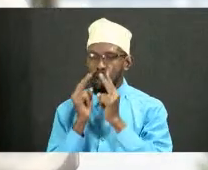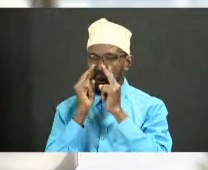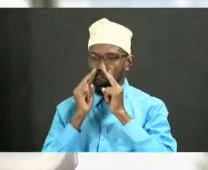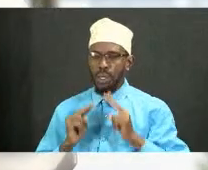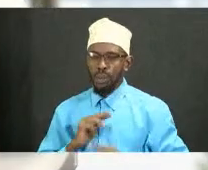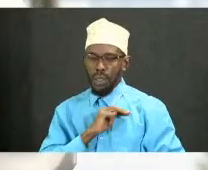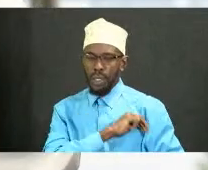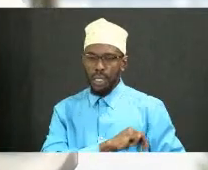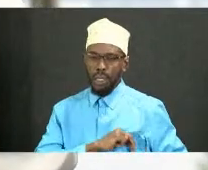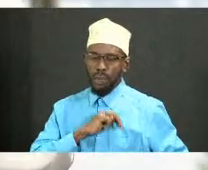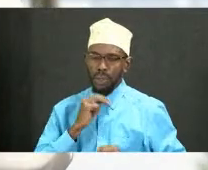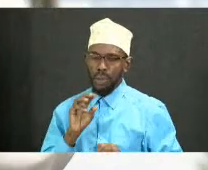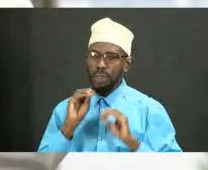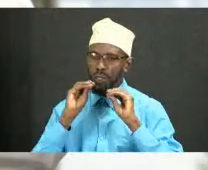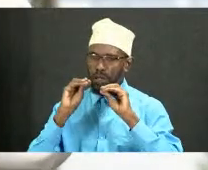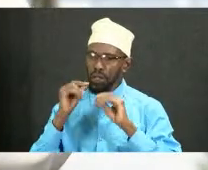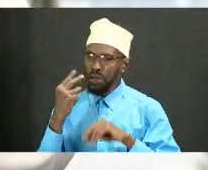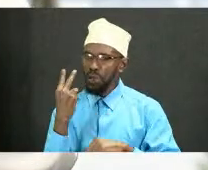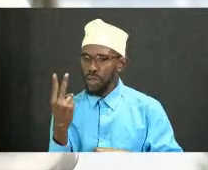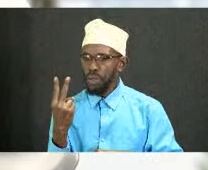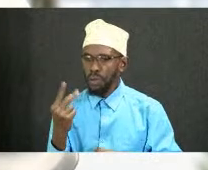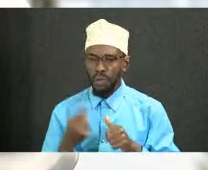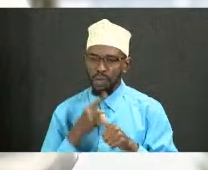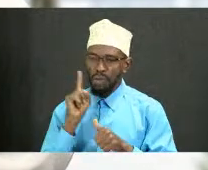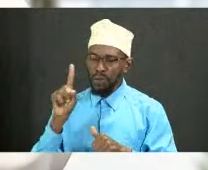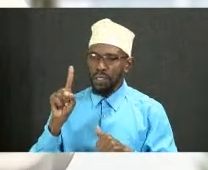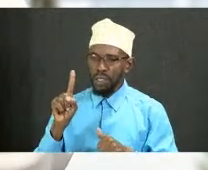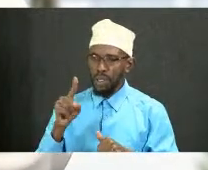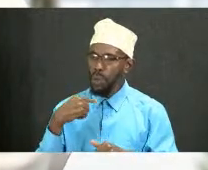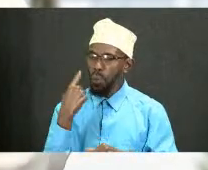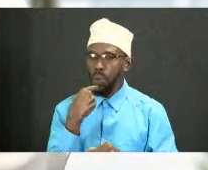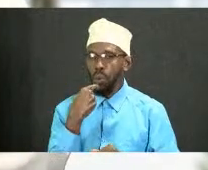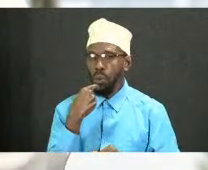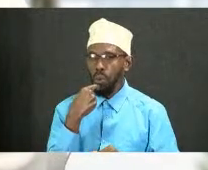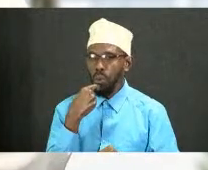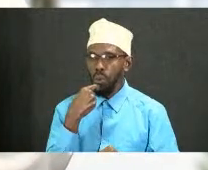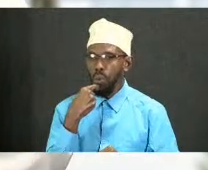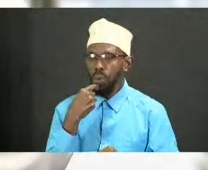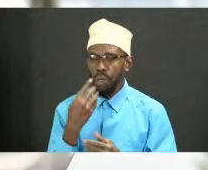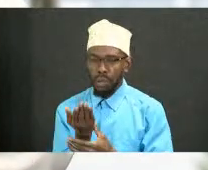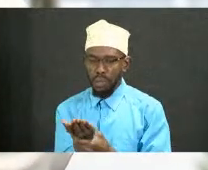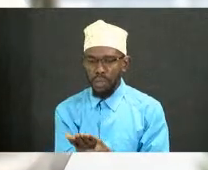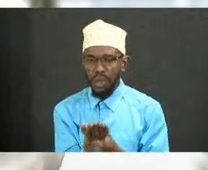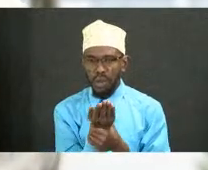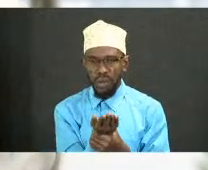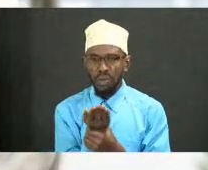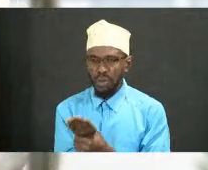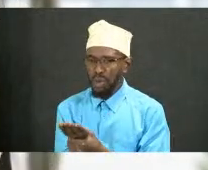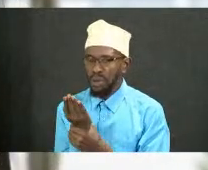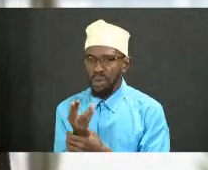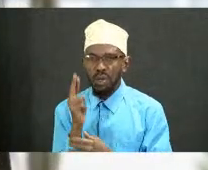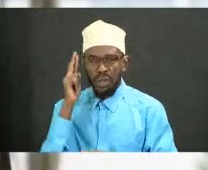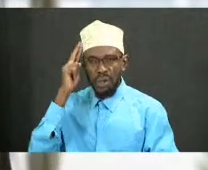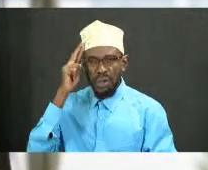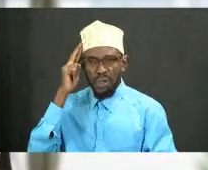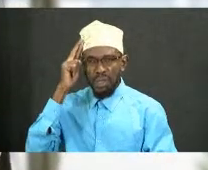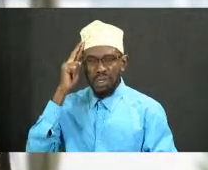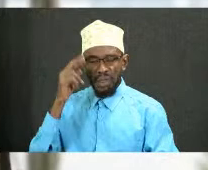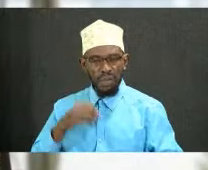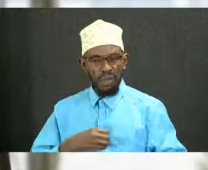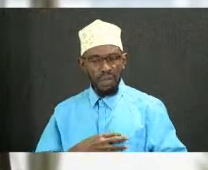anatueleza hadithi mbili, nitaje mbili hizi. Kwanza, hadithi ya kwanza anasema yeyote ambaye atakwenda kuomba bila ya kuona,